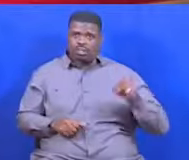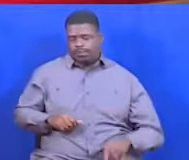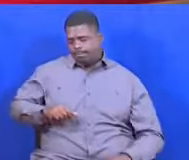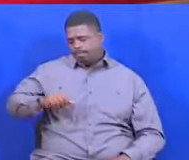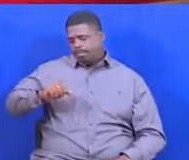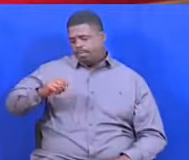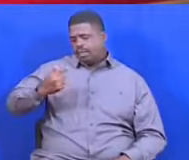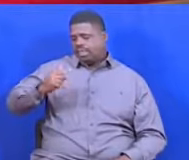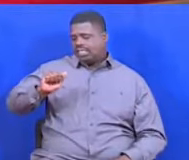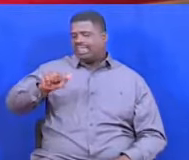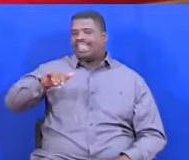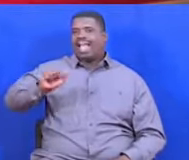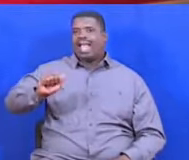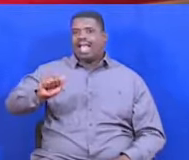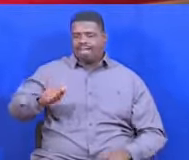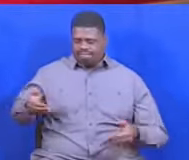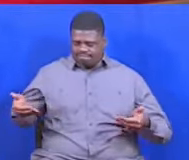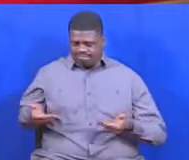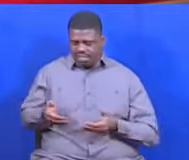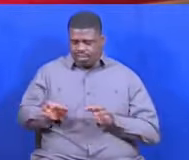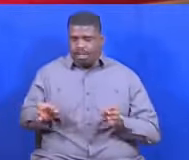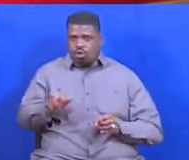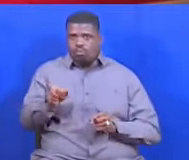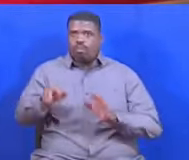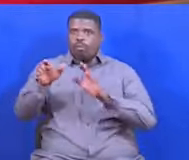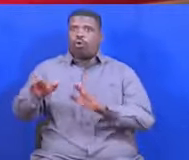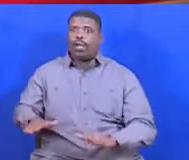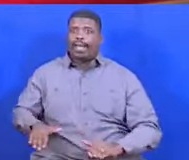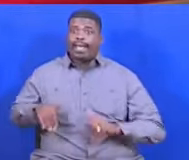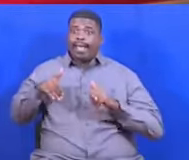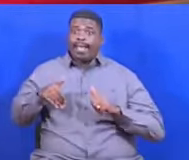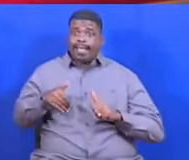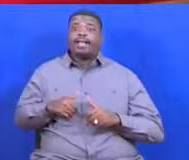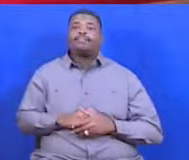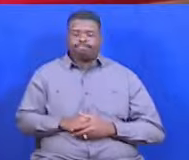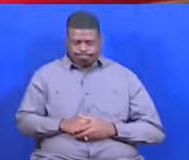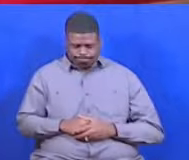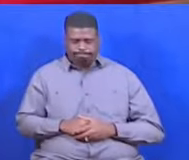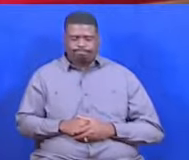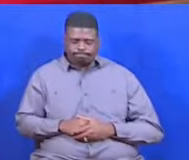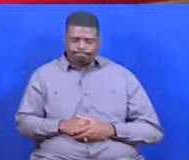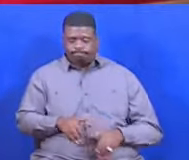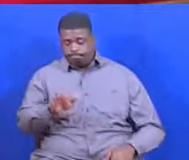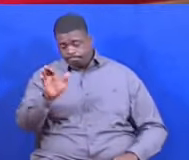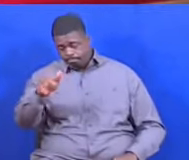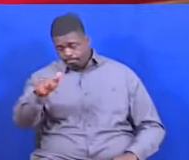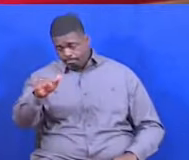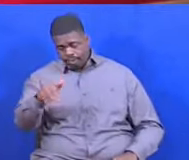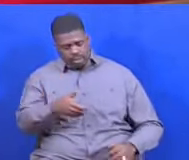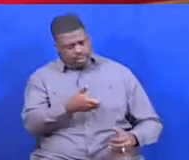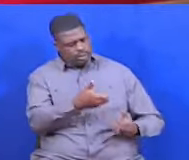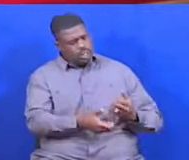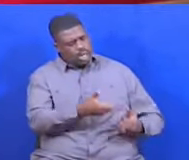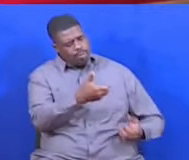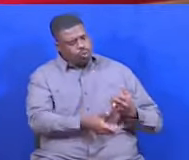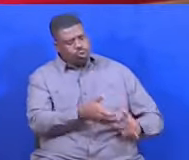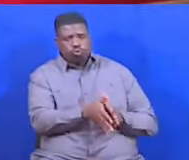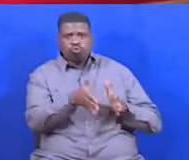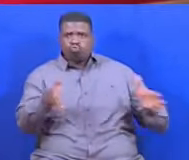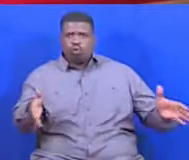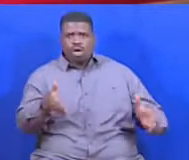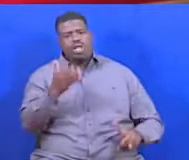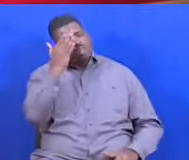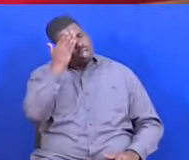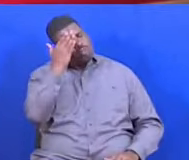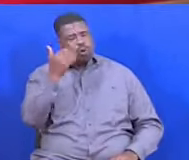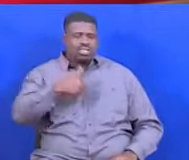Hadija Shabani Taya, mbunge wa viti maalum, kama ifuatavyo. Mheshimiwa Spika, serikali inatambua changamoto kubwa ya huduma ya maji